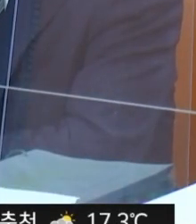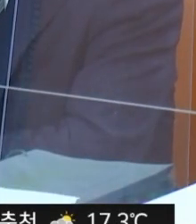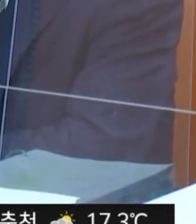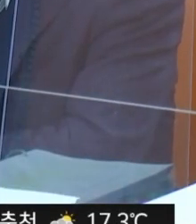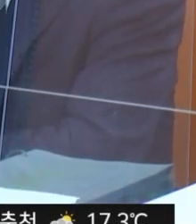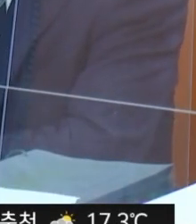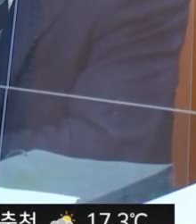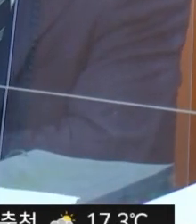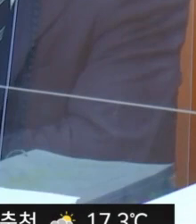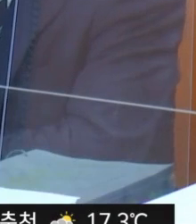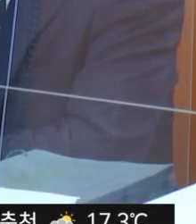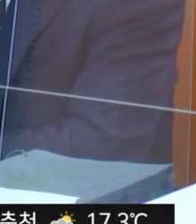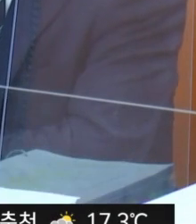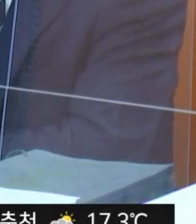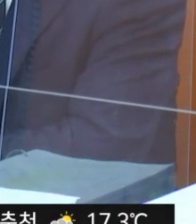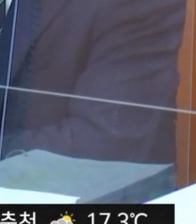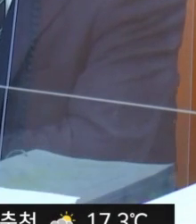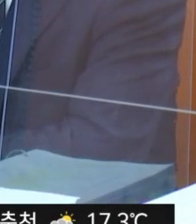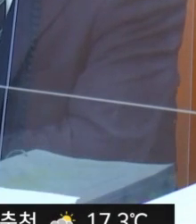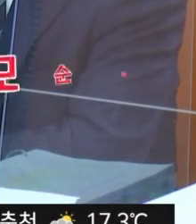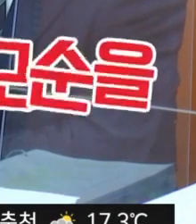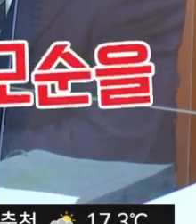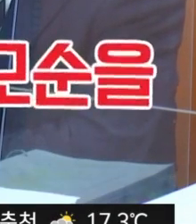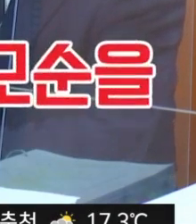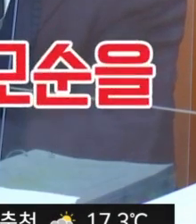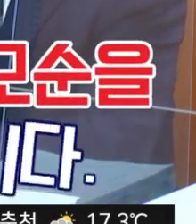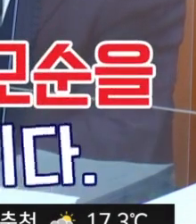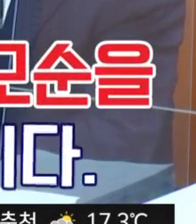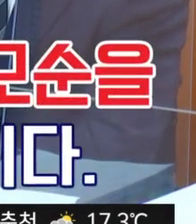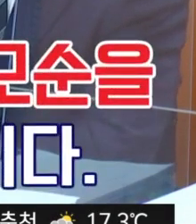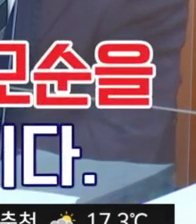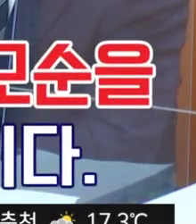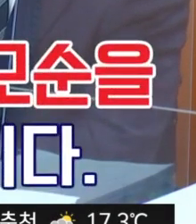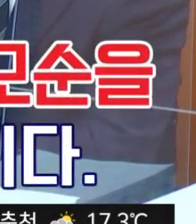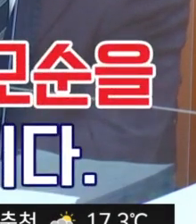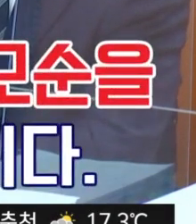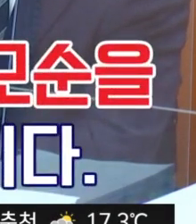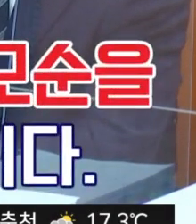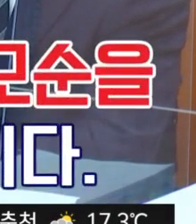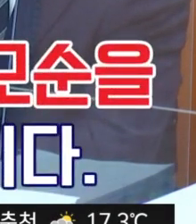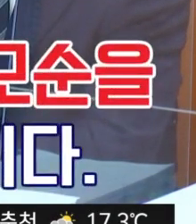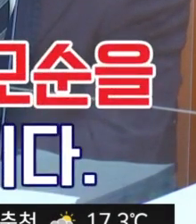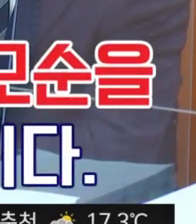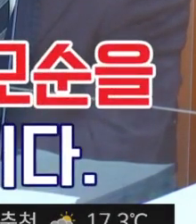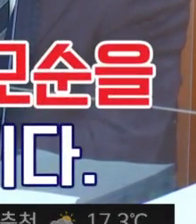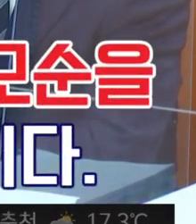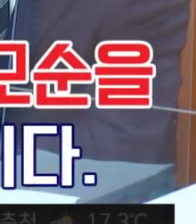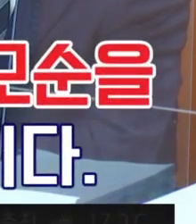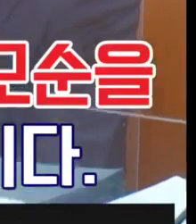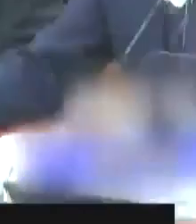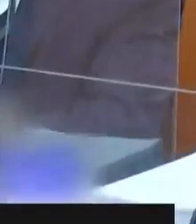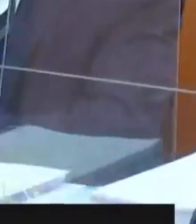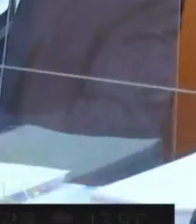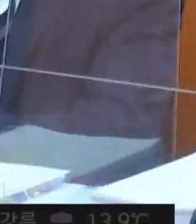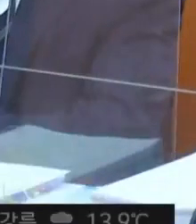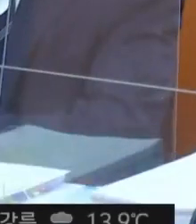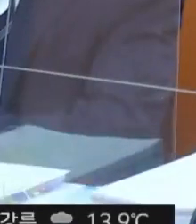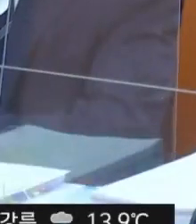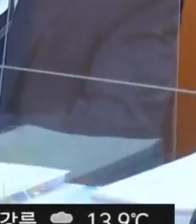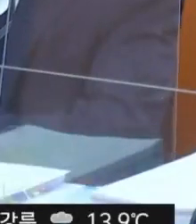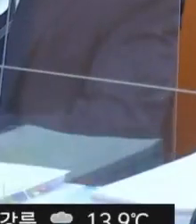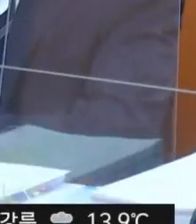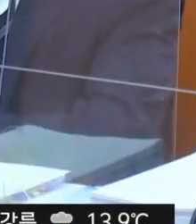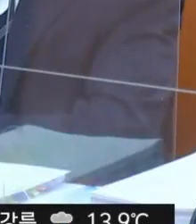분열시키고 특정인에게 혜택을 주고 가진 자에게 더 갖게 하는 이런 모순을 낳을 수 있다고 저는 생각을 합니다. 엘비스